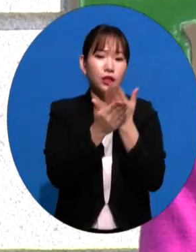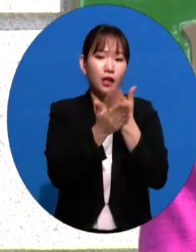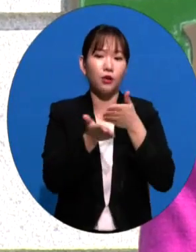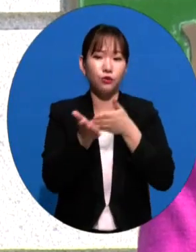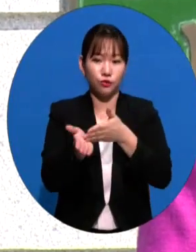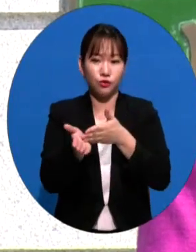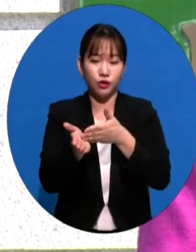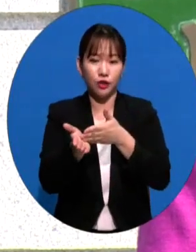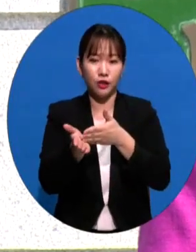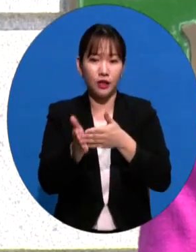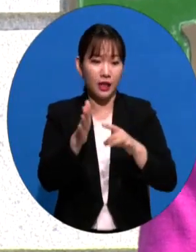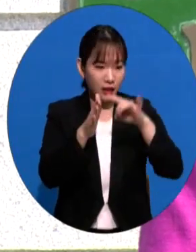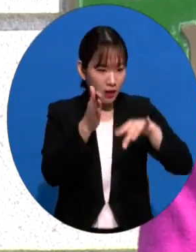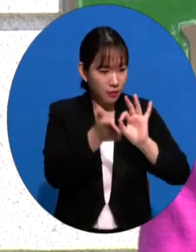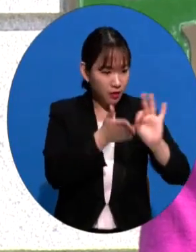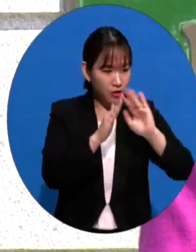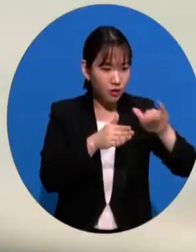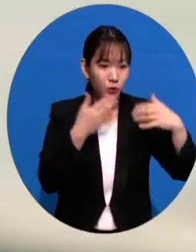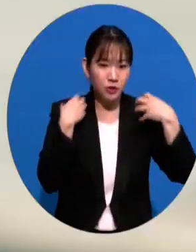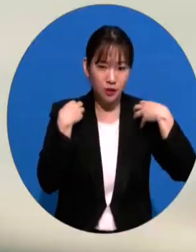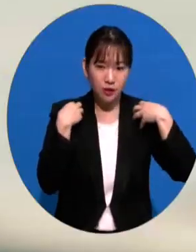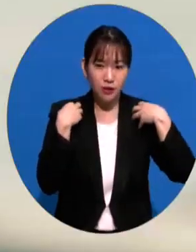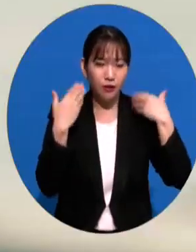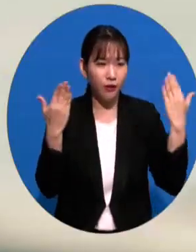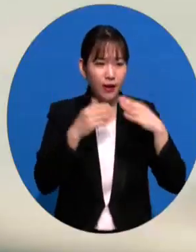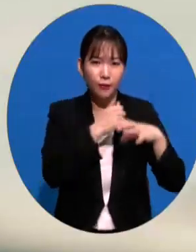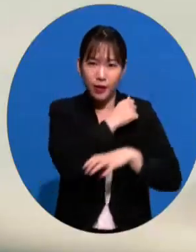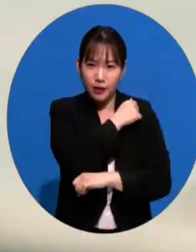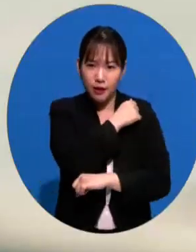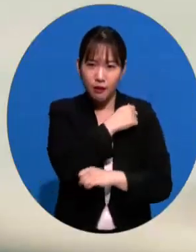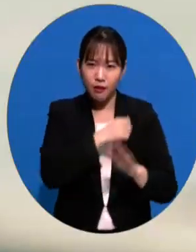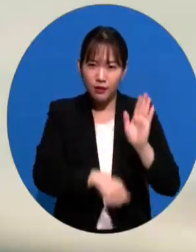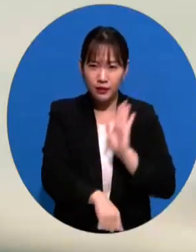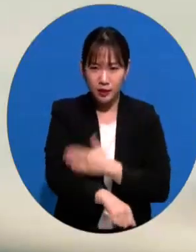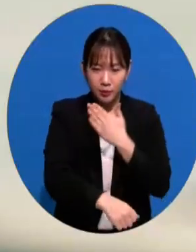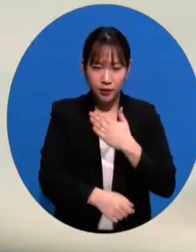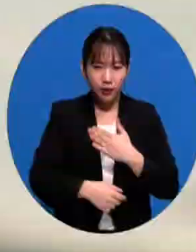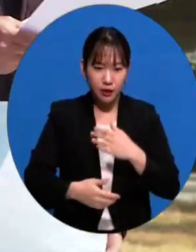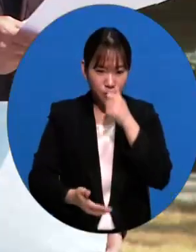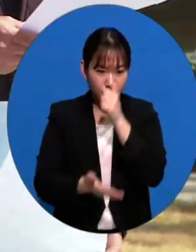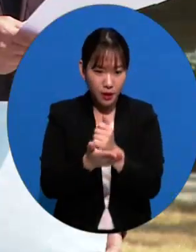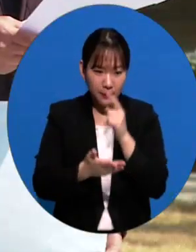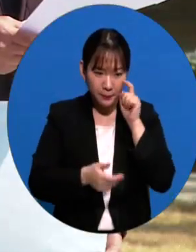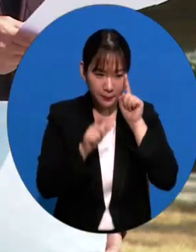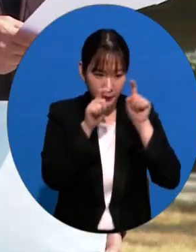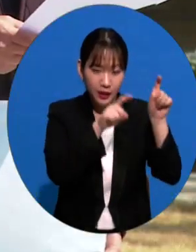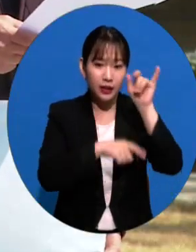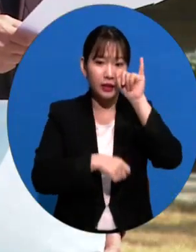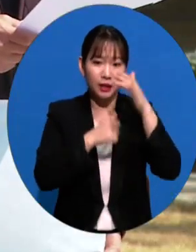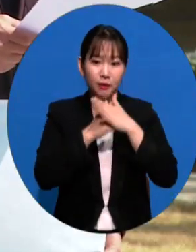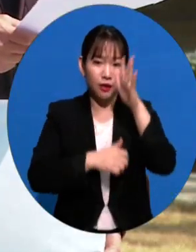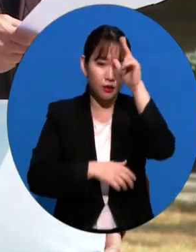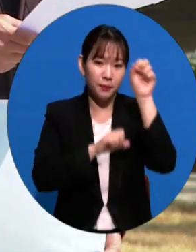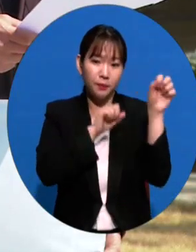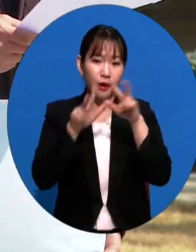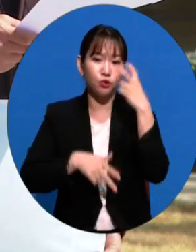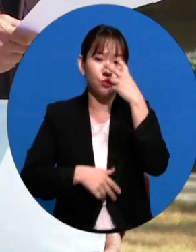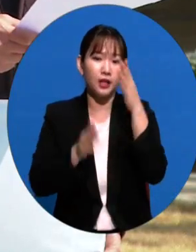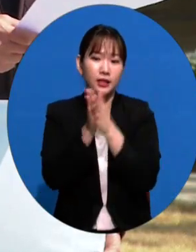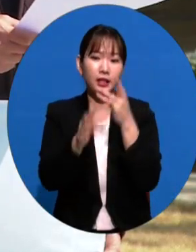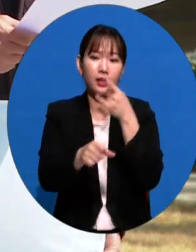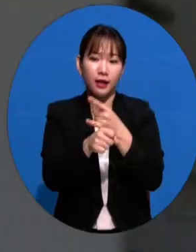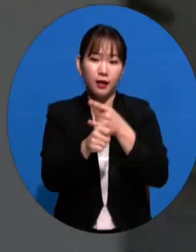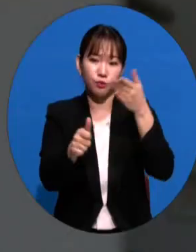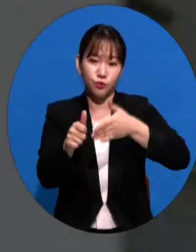세금을 쓰는 전남도청에서 업무상 횡령과 배임 등의 혐의가 불거진만큼 경찰이 당장 수사에 나서야